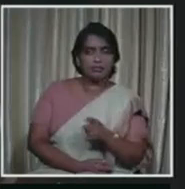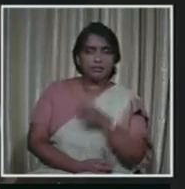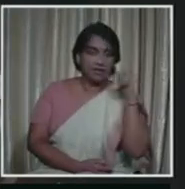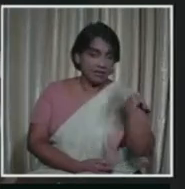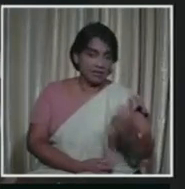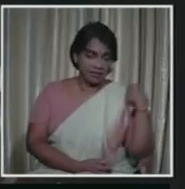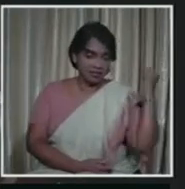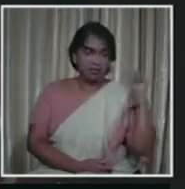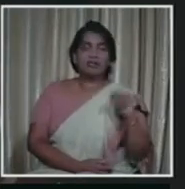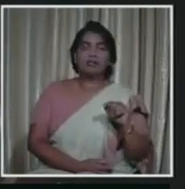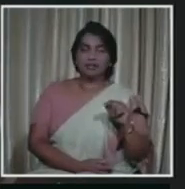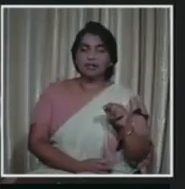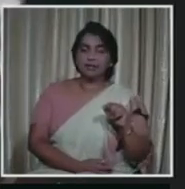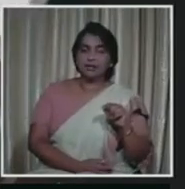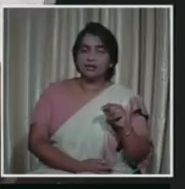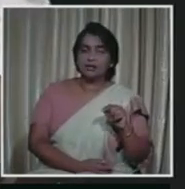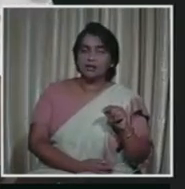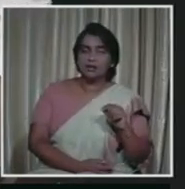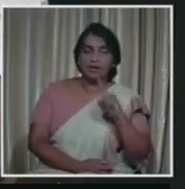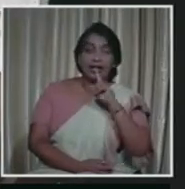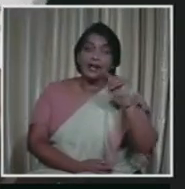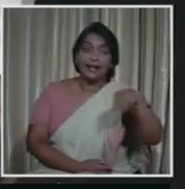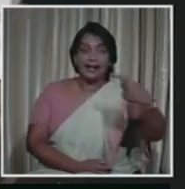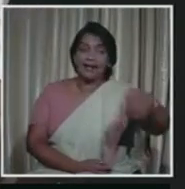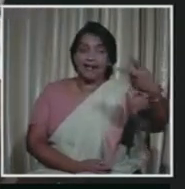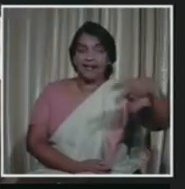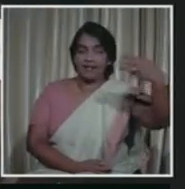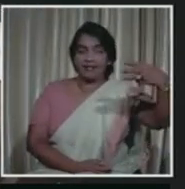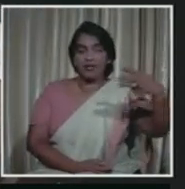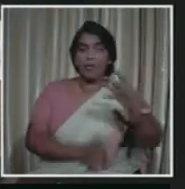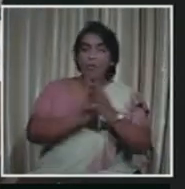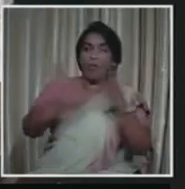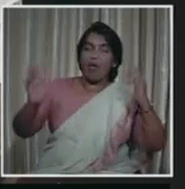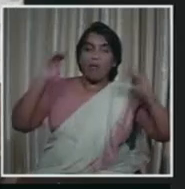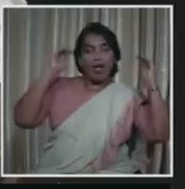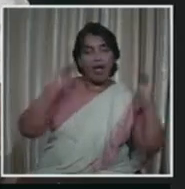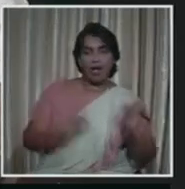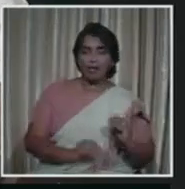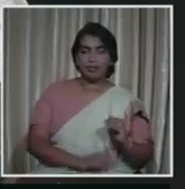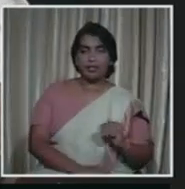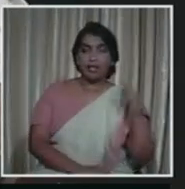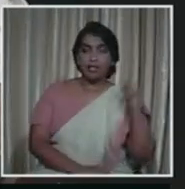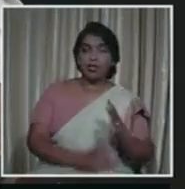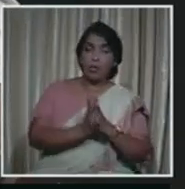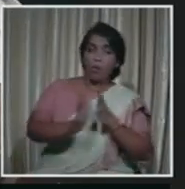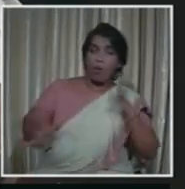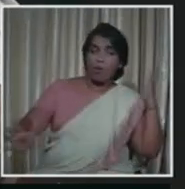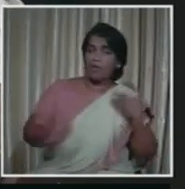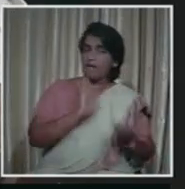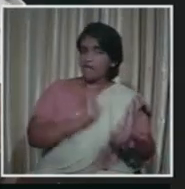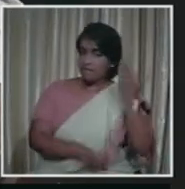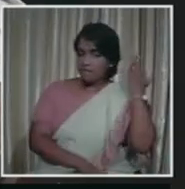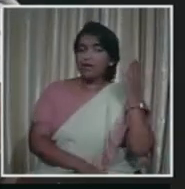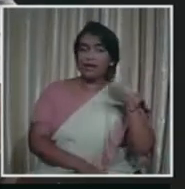මෙතෙන්ට ඇවිල්ලා නිකම් මෙතෙන්ට ඇවිල්ලා කියන්න එපා හෙට අනිද්ද වෙනකොට පෝලිං අඩු වෙනවයි කියලා දැන් පෝලිම වැඩි